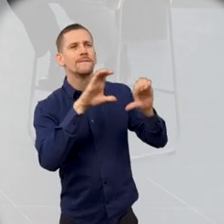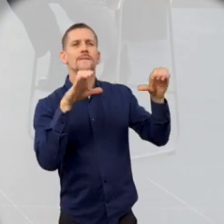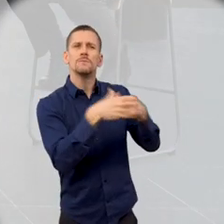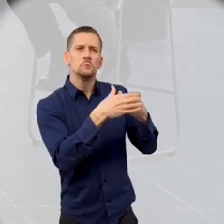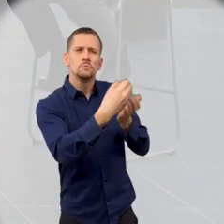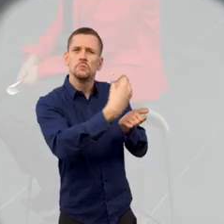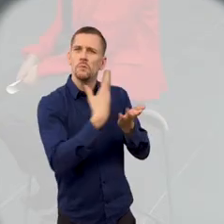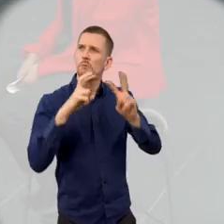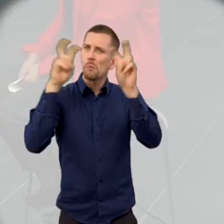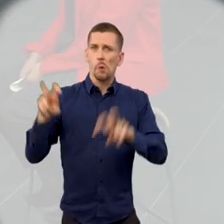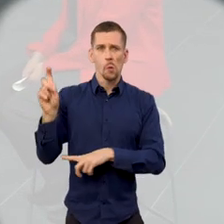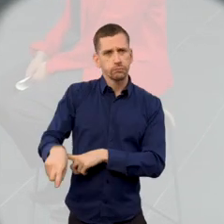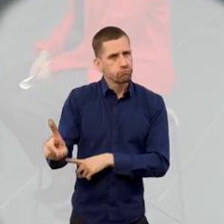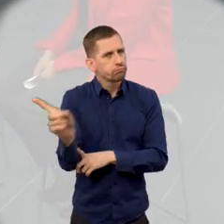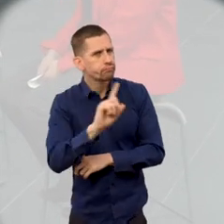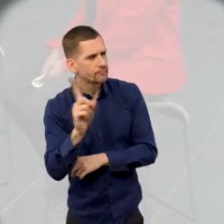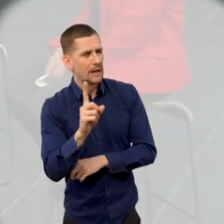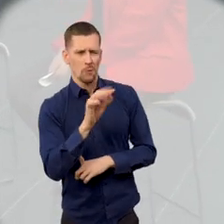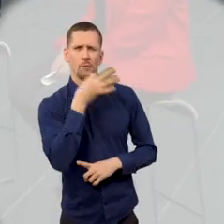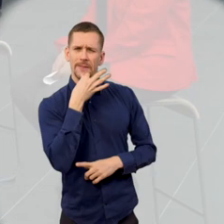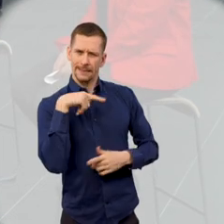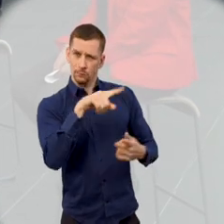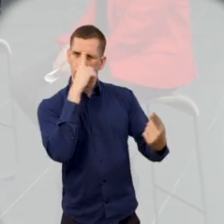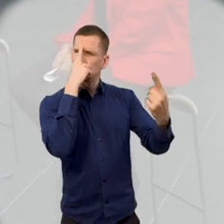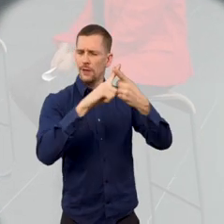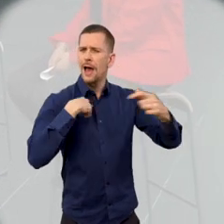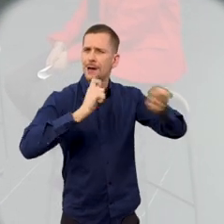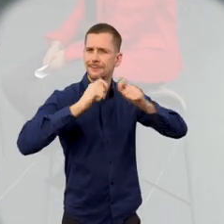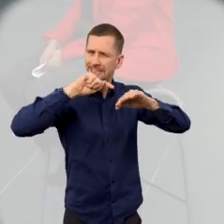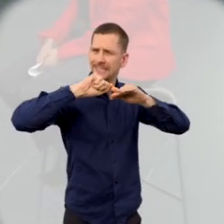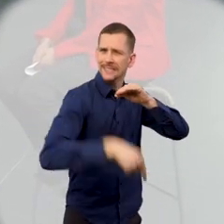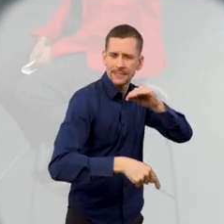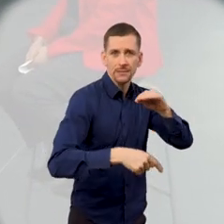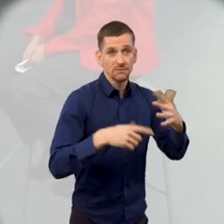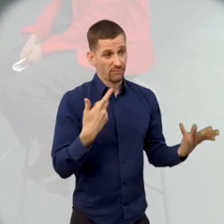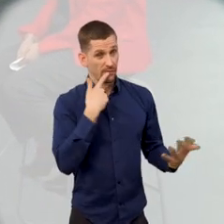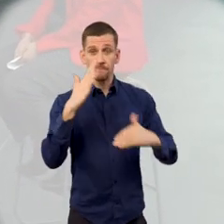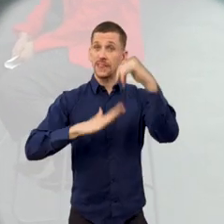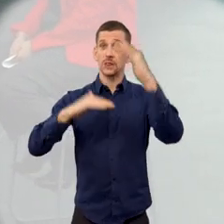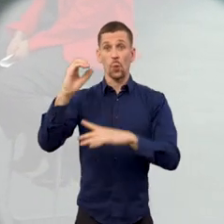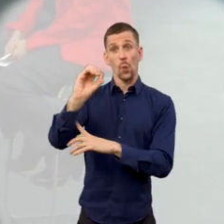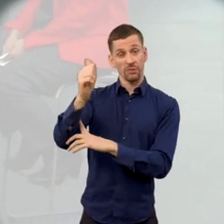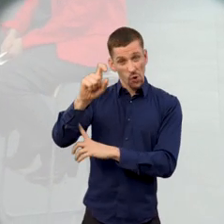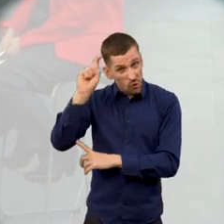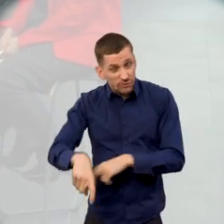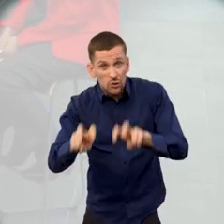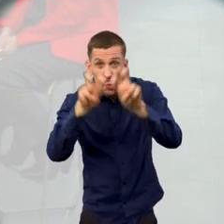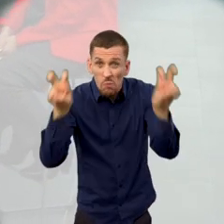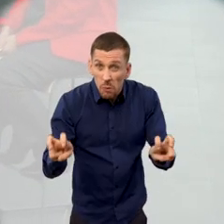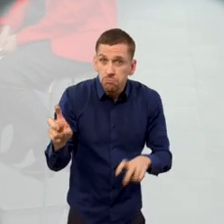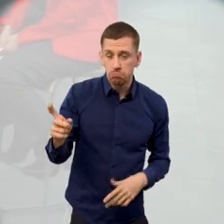les mois à venir. Oui. D'accord, très bien. Vous parlez de formation sans diplôme. On va élargir encore ce sujet, continuer à en